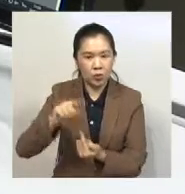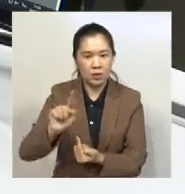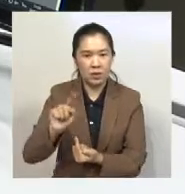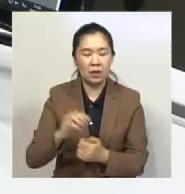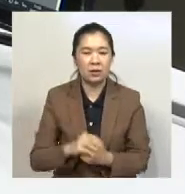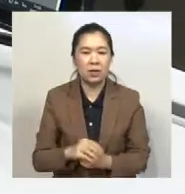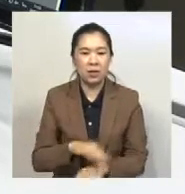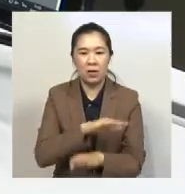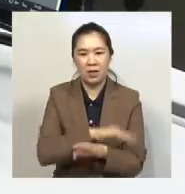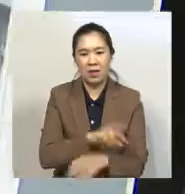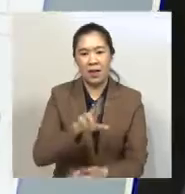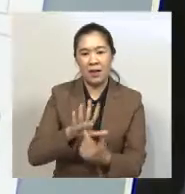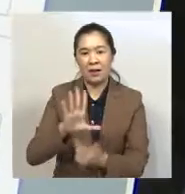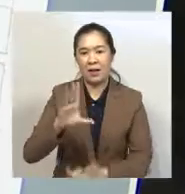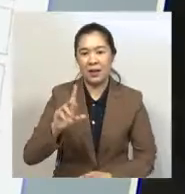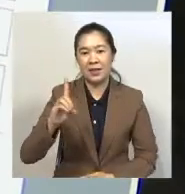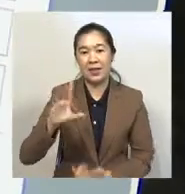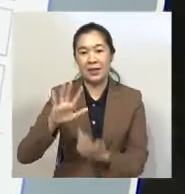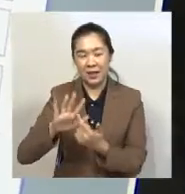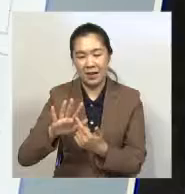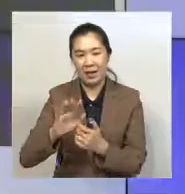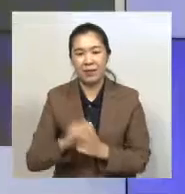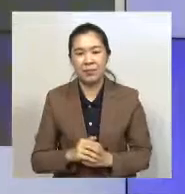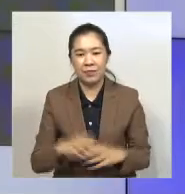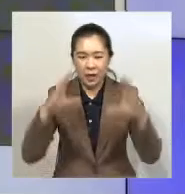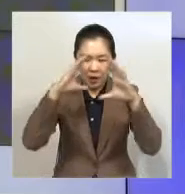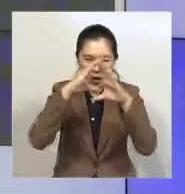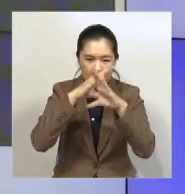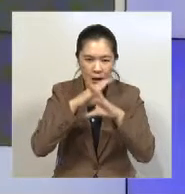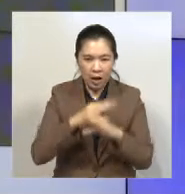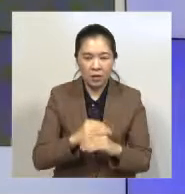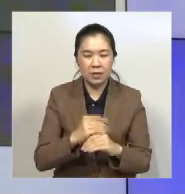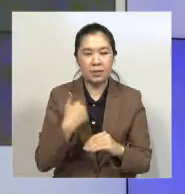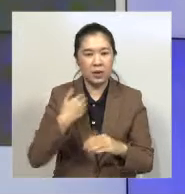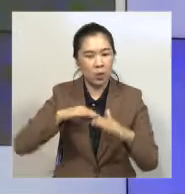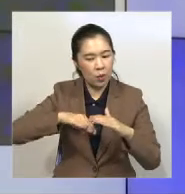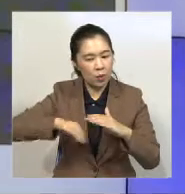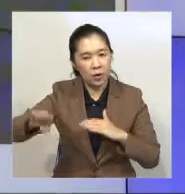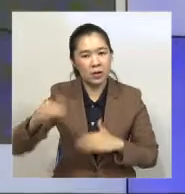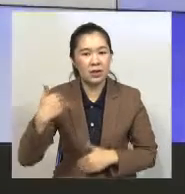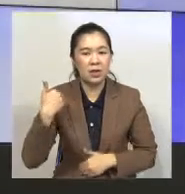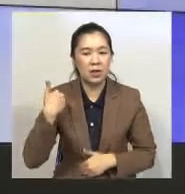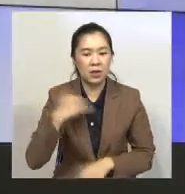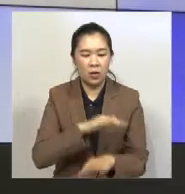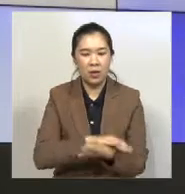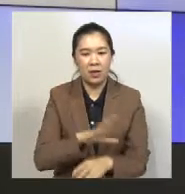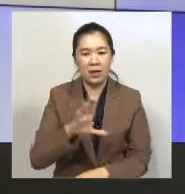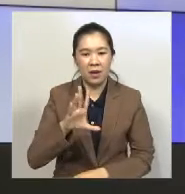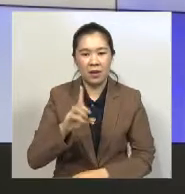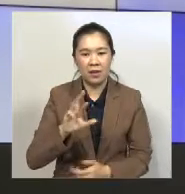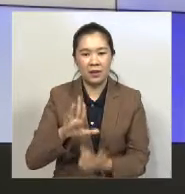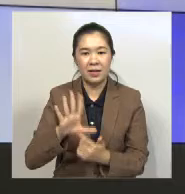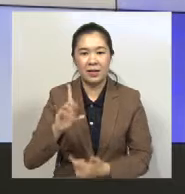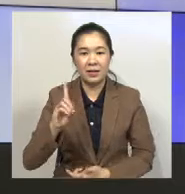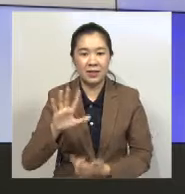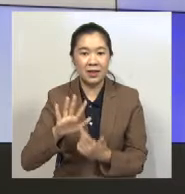ดก็คือแยกรัชดาพระราม4ส่วนช่วงเวลากลางคืนจุดที่คนฝ่าไฟแดงมากที่สุดก็คือบริเวณแยกรัชดาพระราม